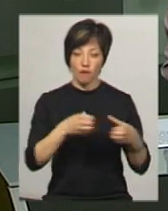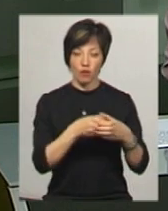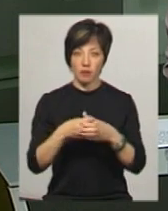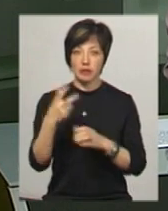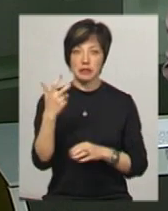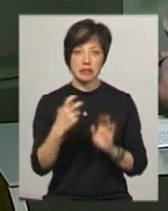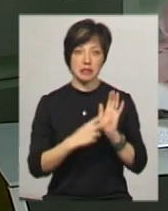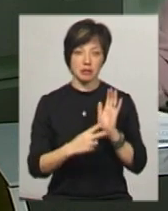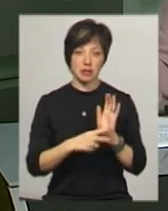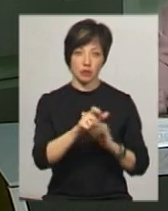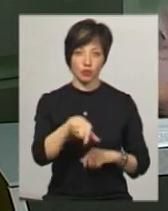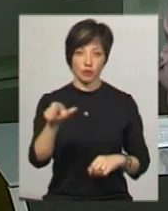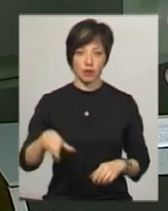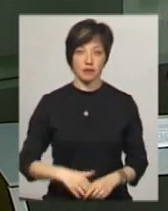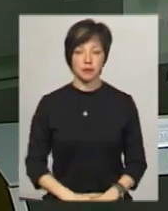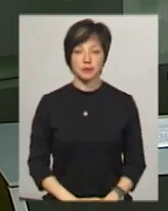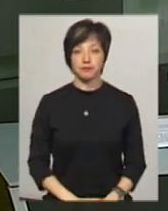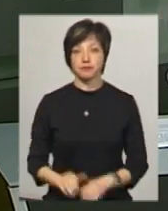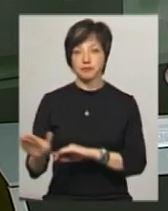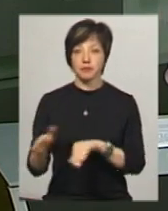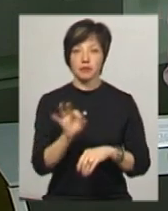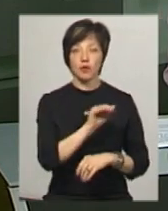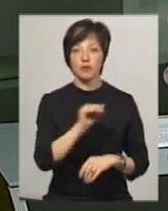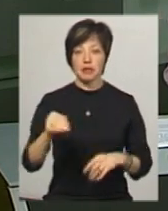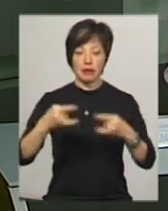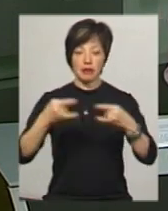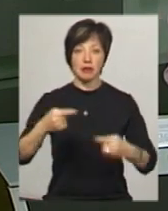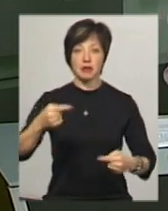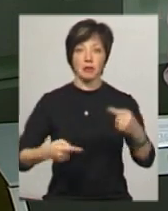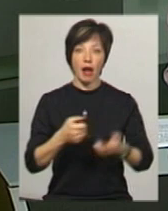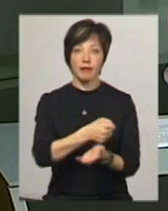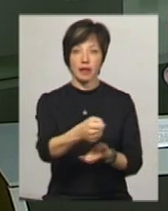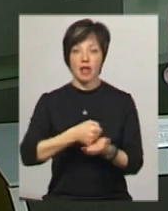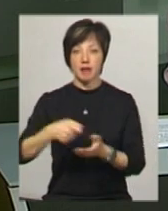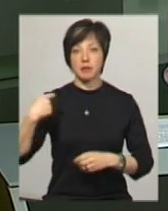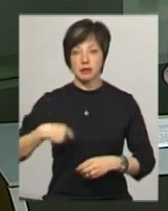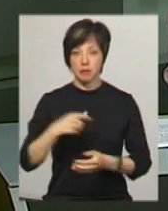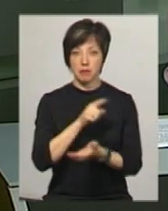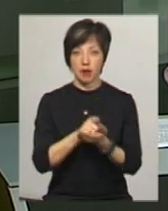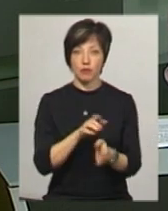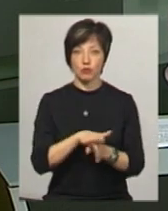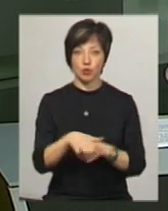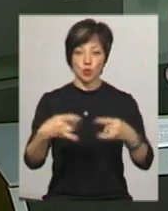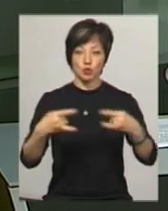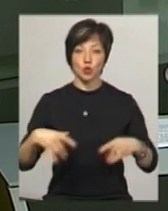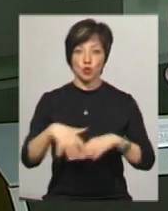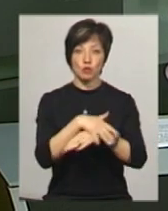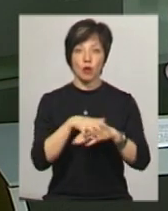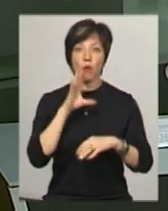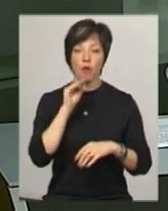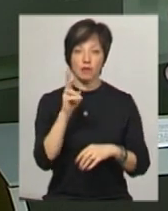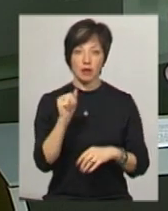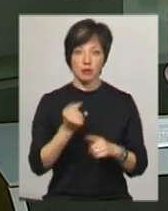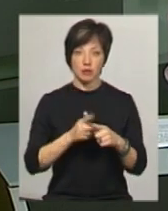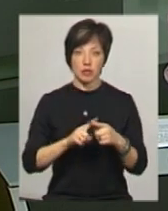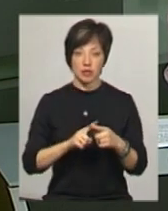– 370. Офіційні теледебати кандидатів у президенти України мають відбутись у студії Суспільного мовника. Про